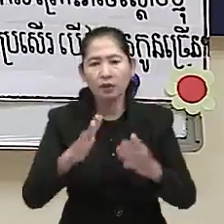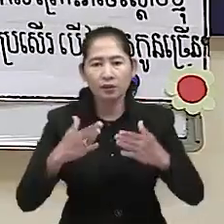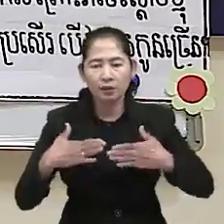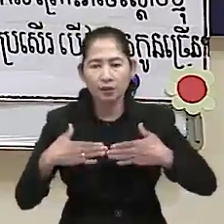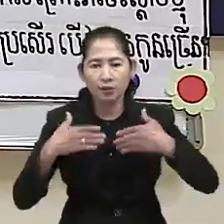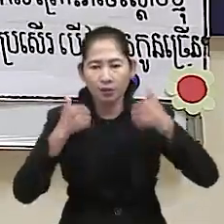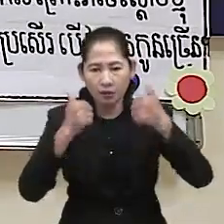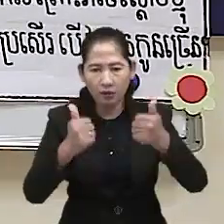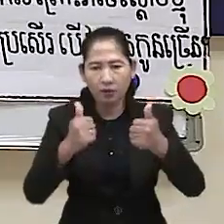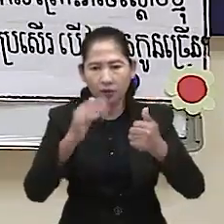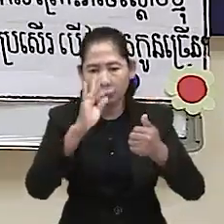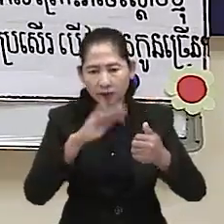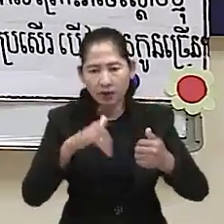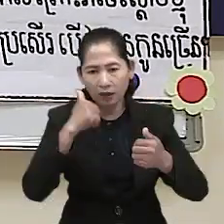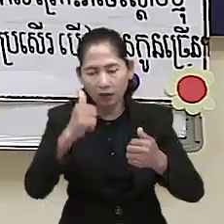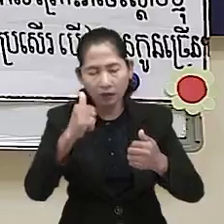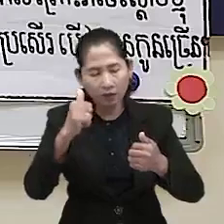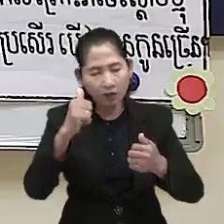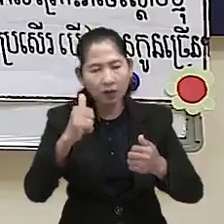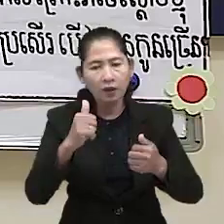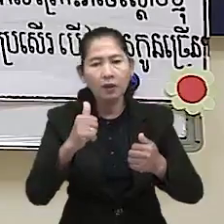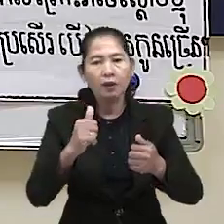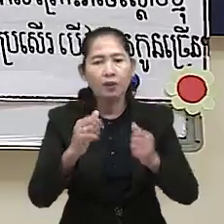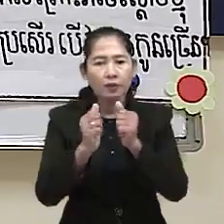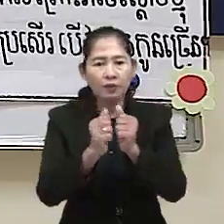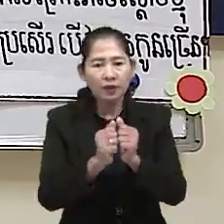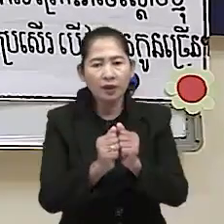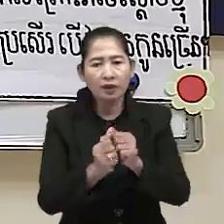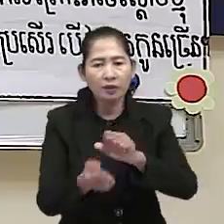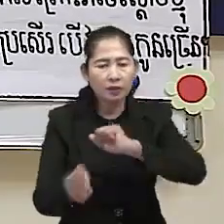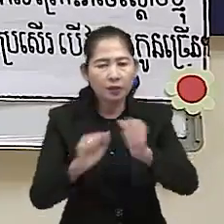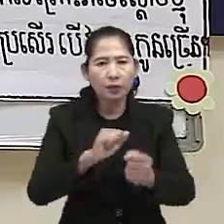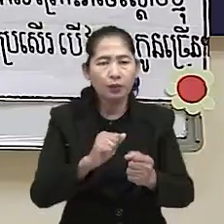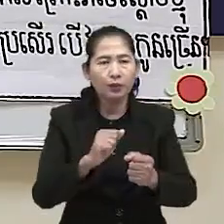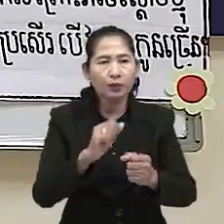ខភាពល្អមានសំណាងល្អណាកូនណាចាព្រមទាំងខ្លាយទៅជា